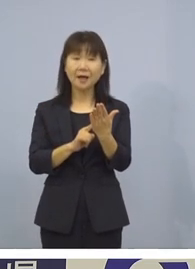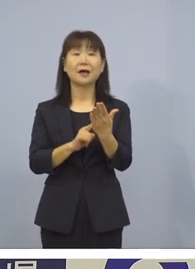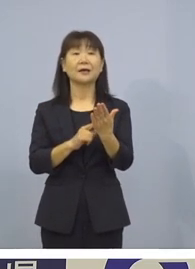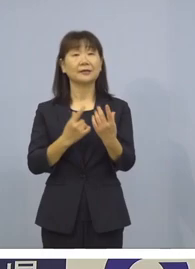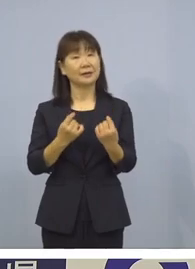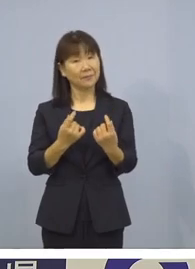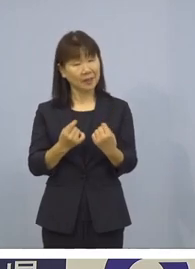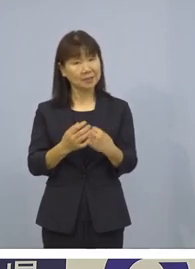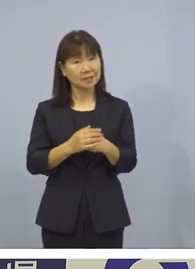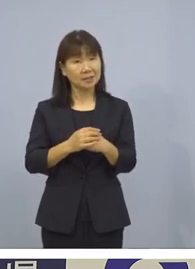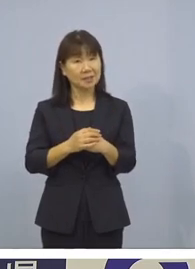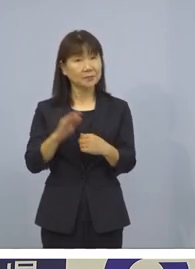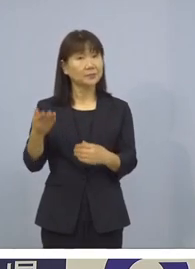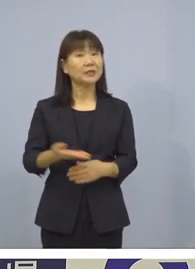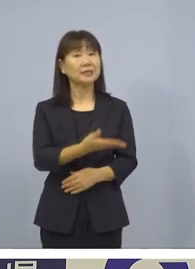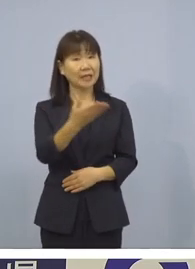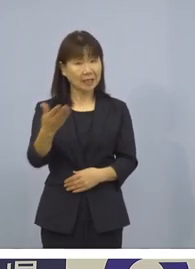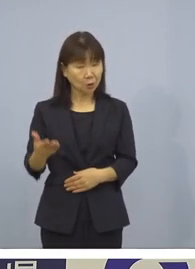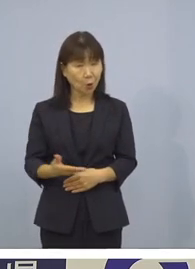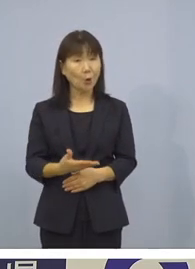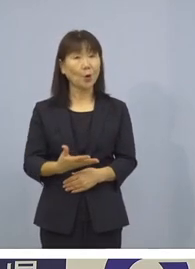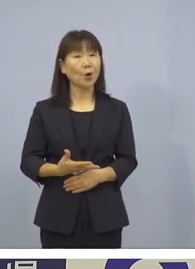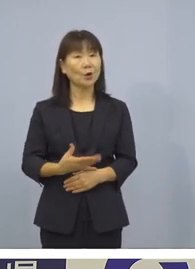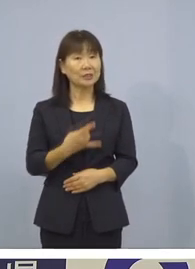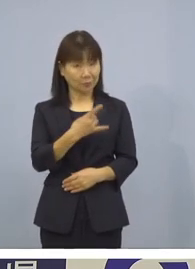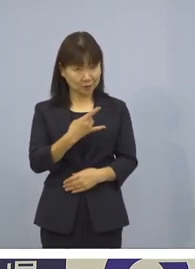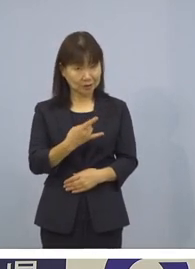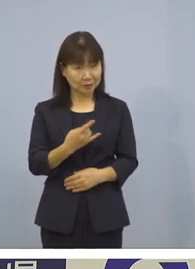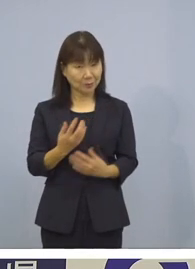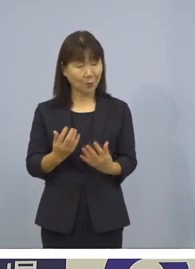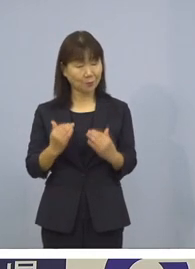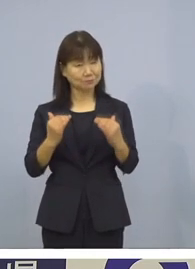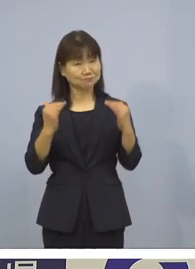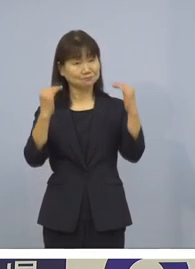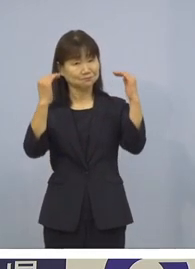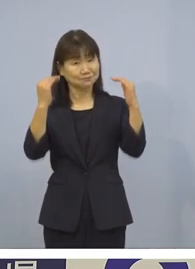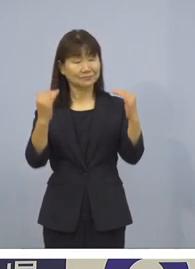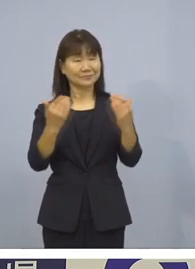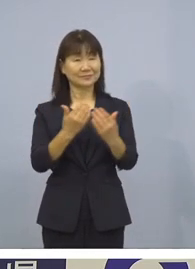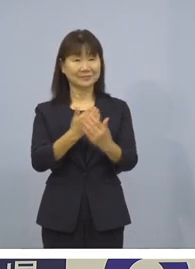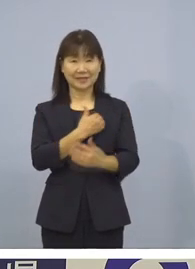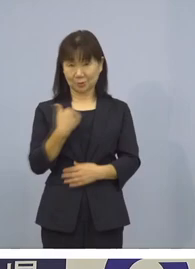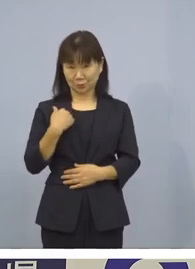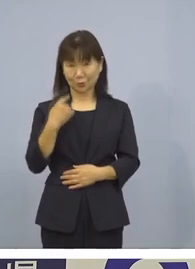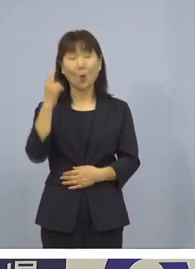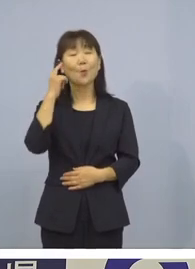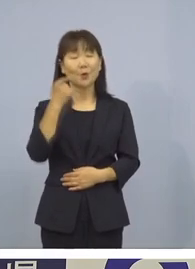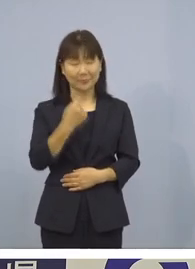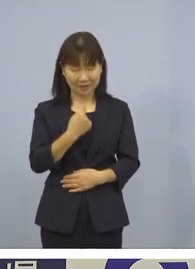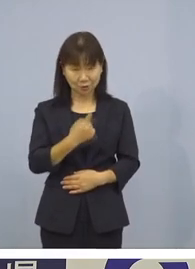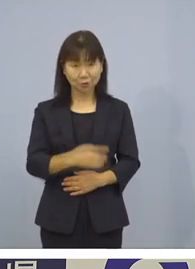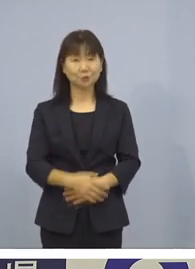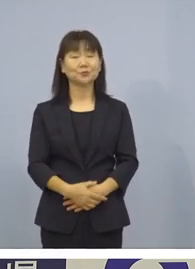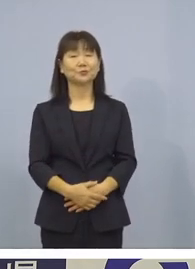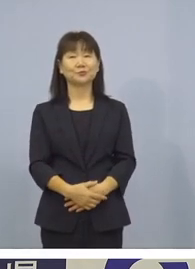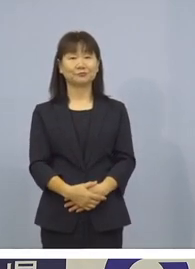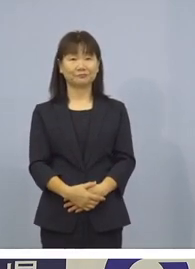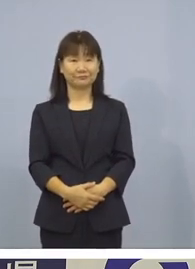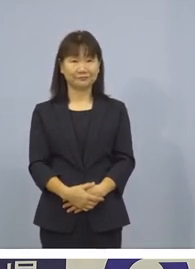だろう、みんなのモチベーションもどんどん高まっていくんじゃないかなと、まあ、思います。 ありがとうございます。